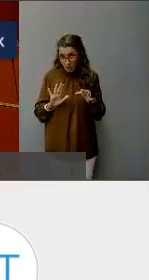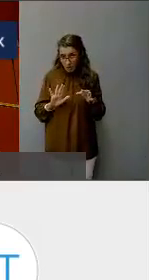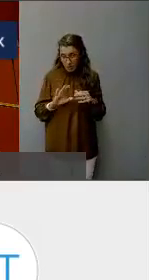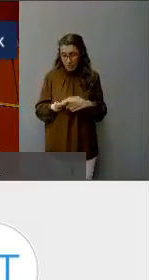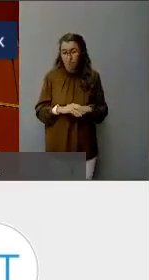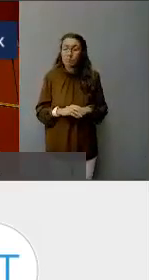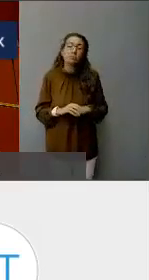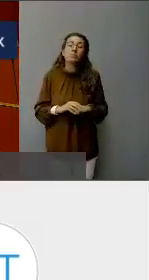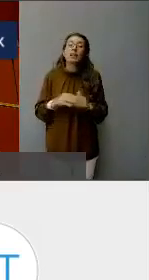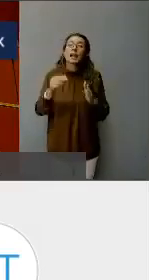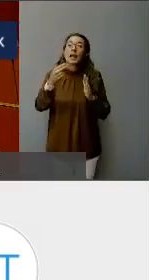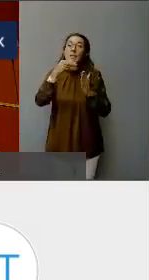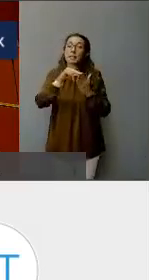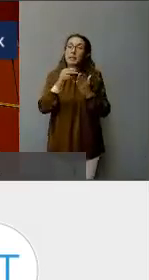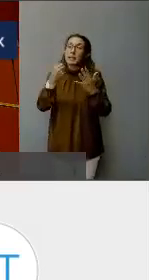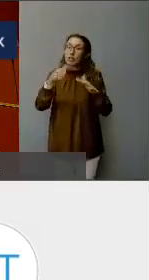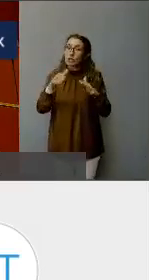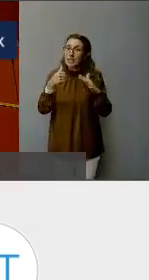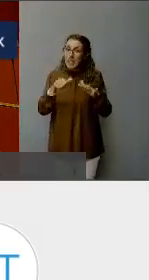16